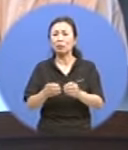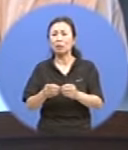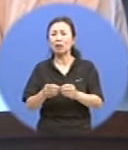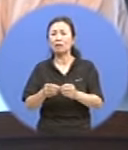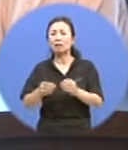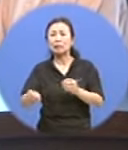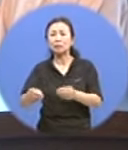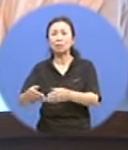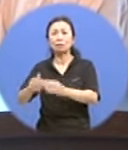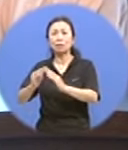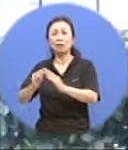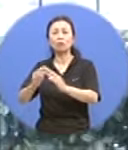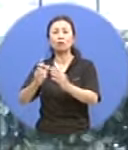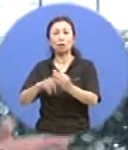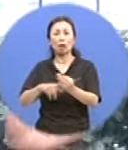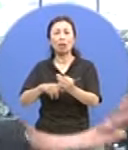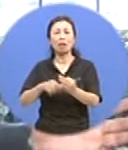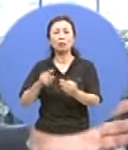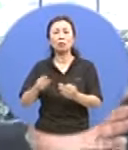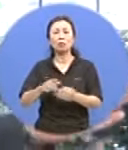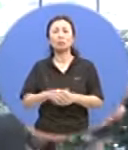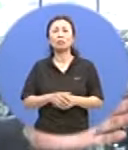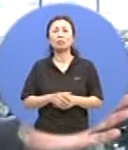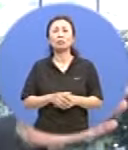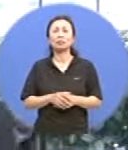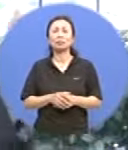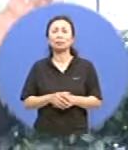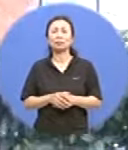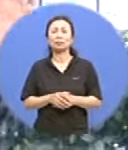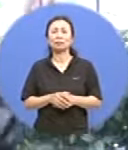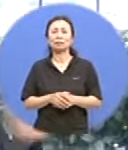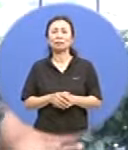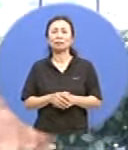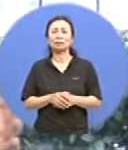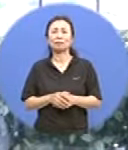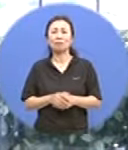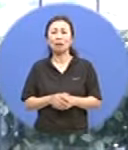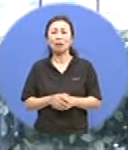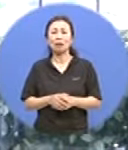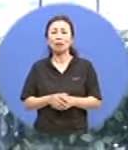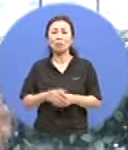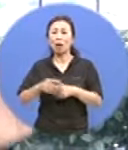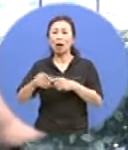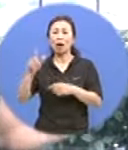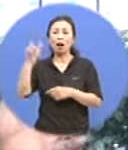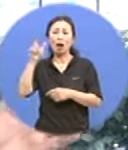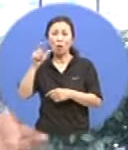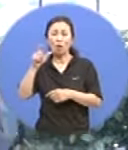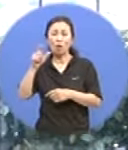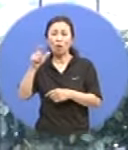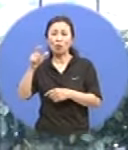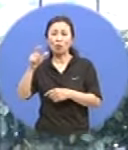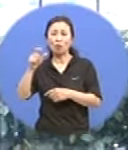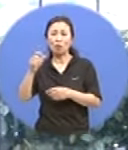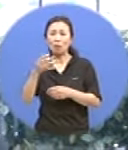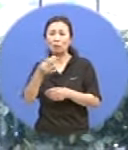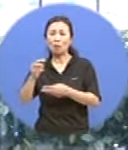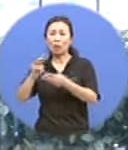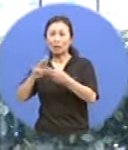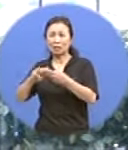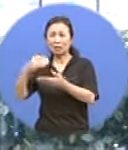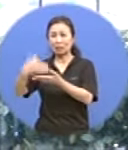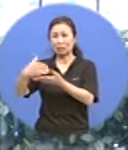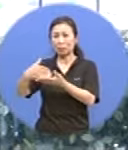ね、これが花王さんはさっき聞いたらそれも連続ですよね。第二の創業の連続だと思うんですよ。つ